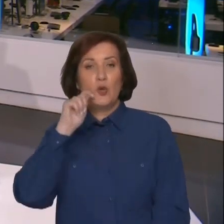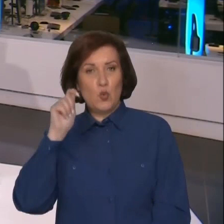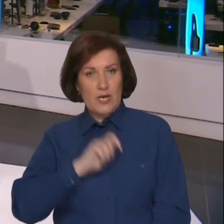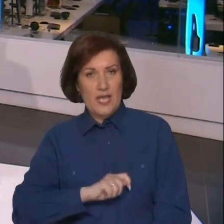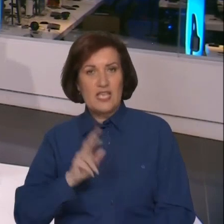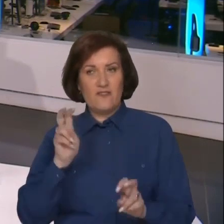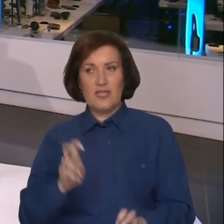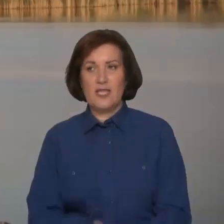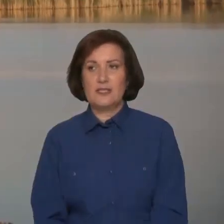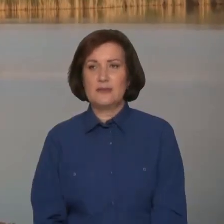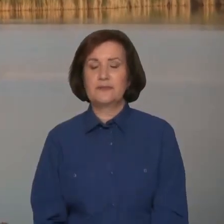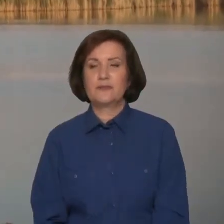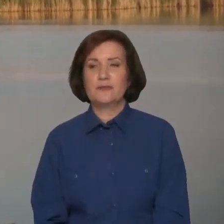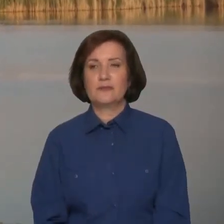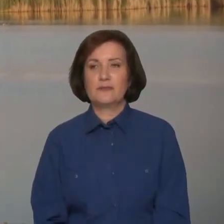Witness».